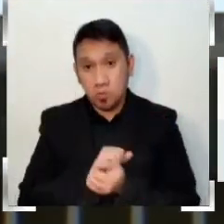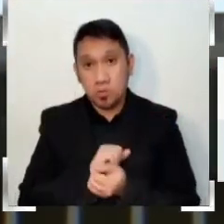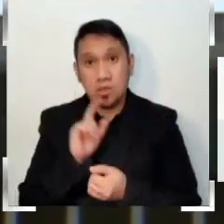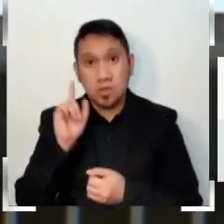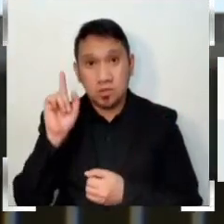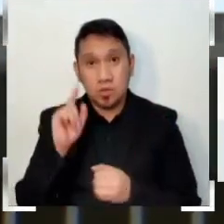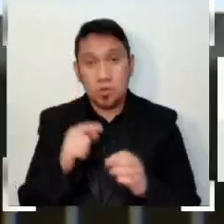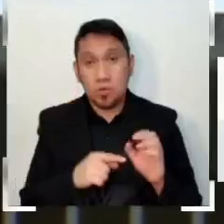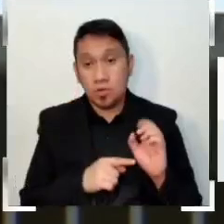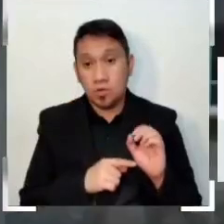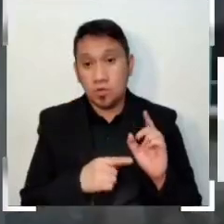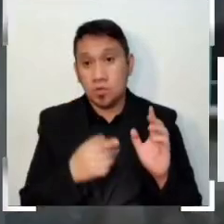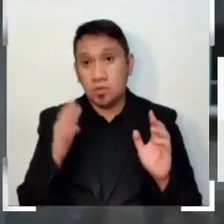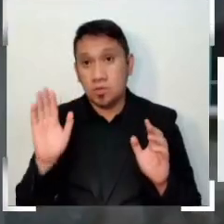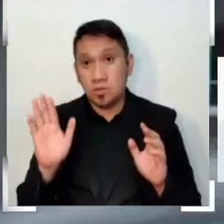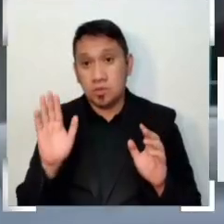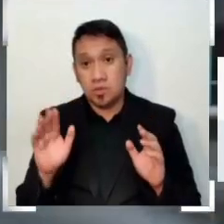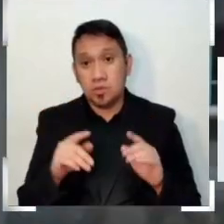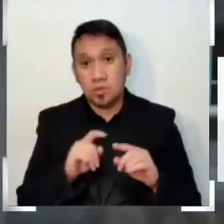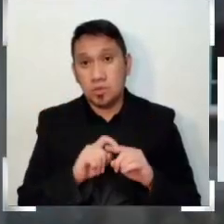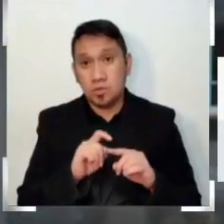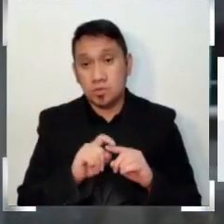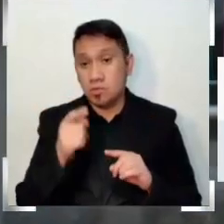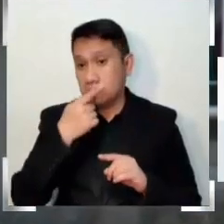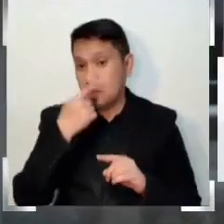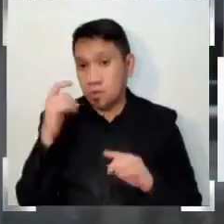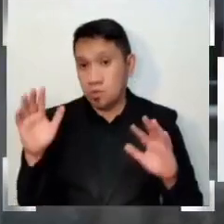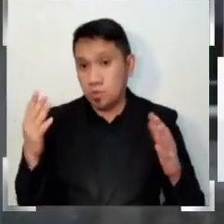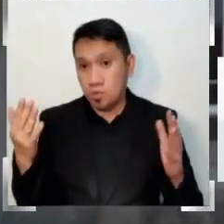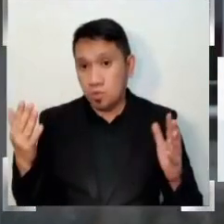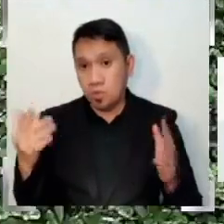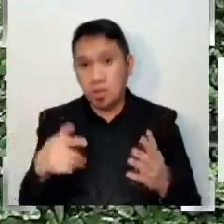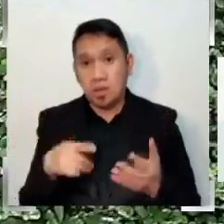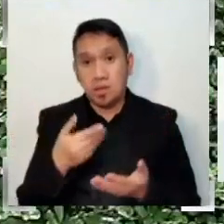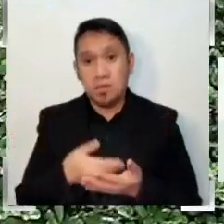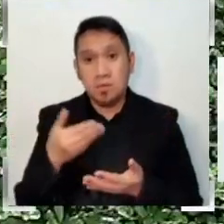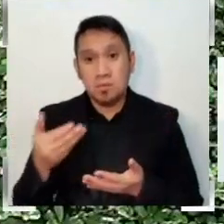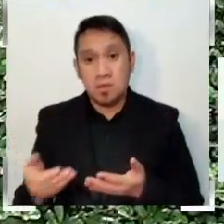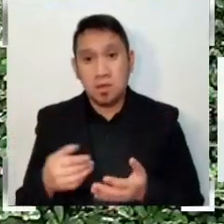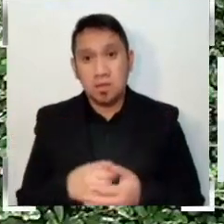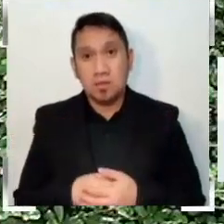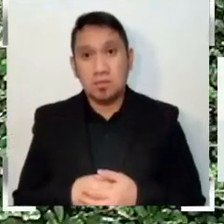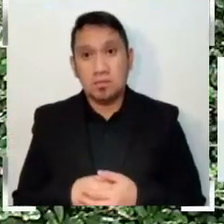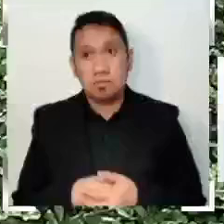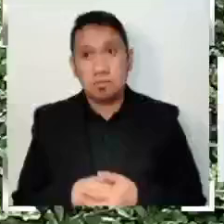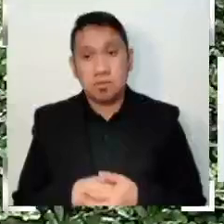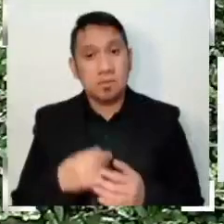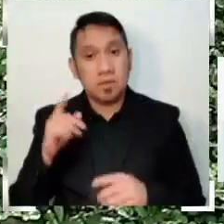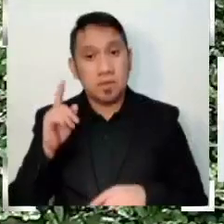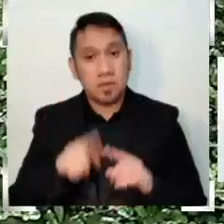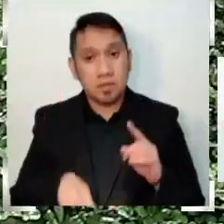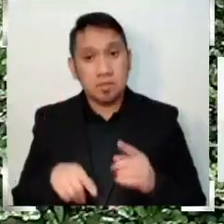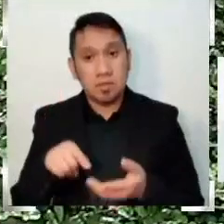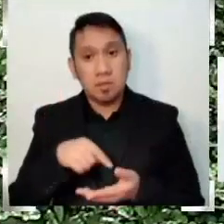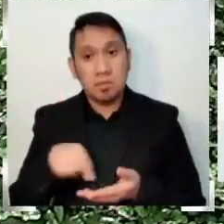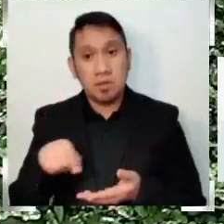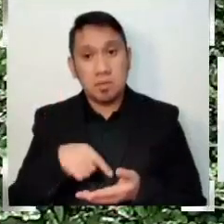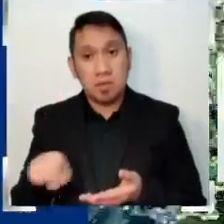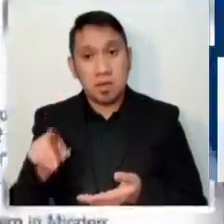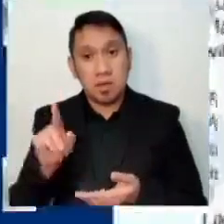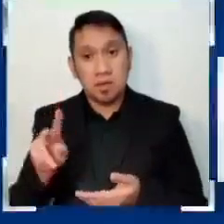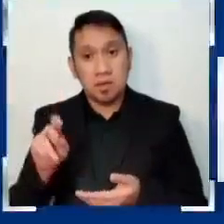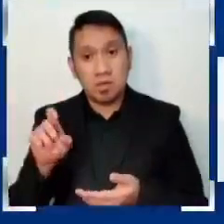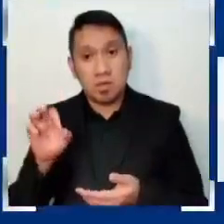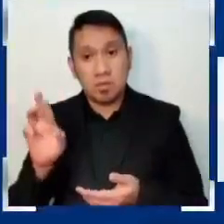na supplier ng kuryente dahil wala na raw itong pambili ng krudo. Hindi raw kasi nababayaran ng NAPOCOR ang subsidy